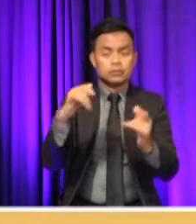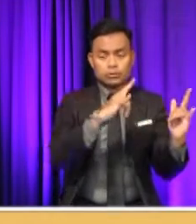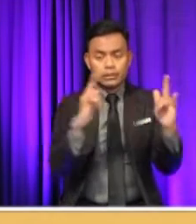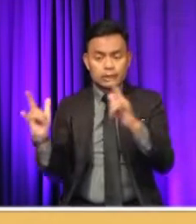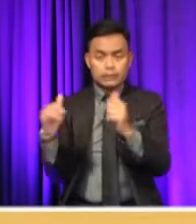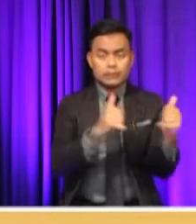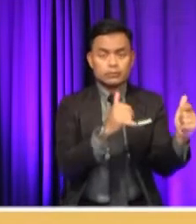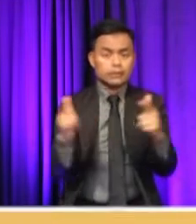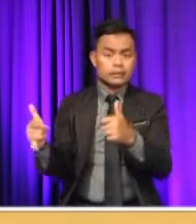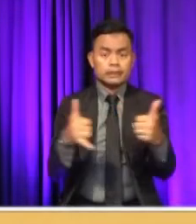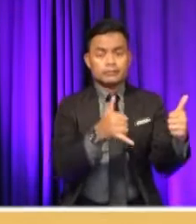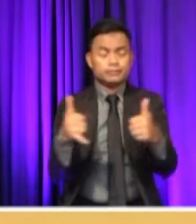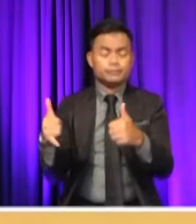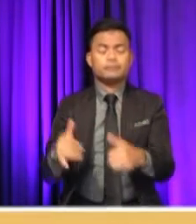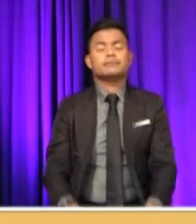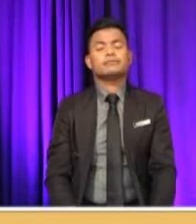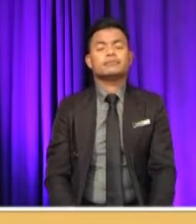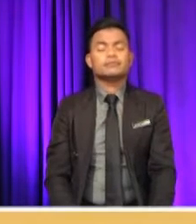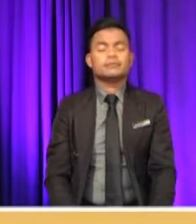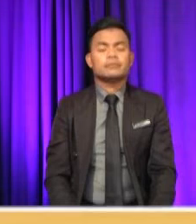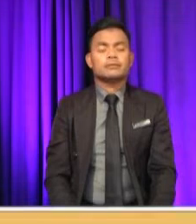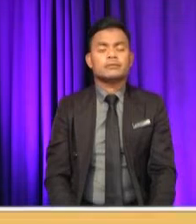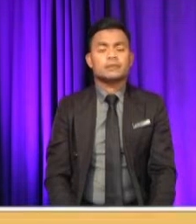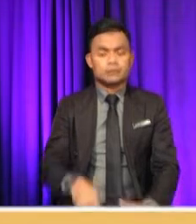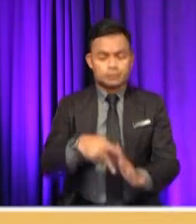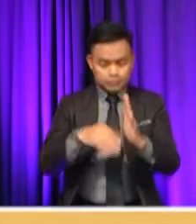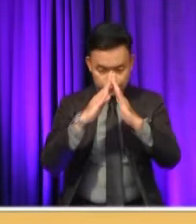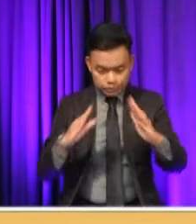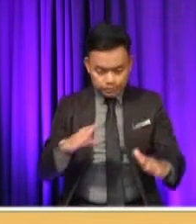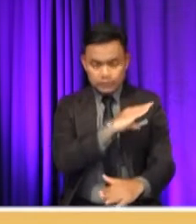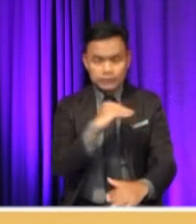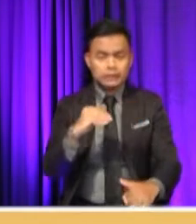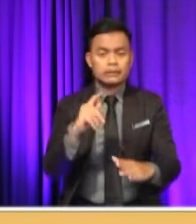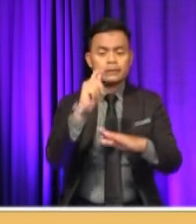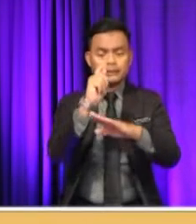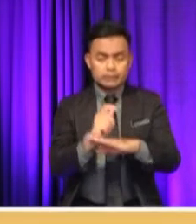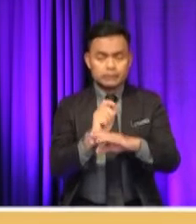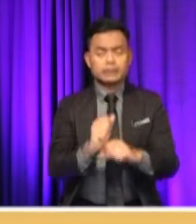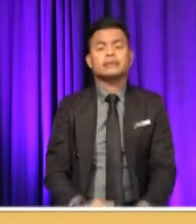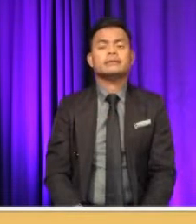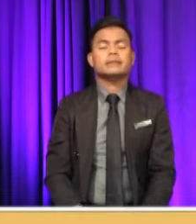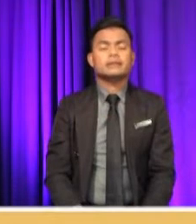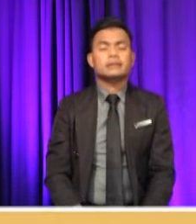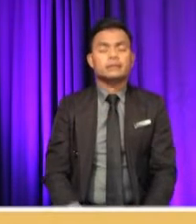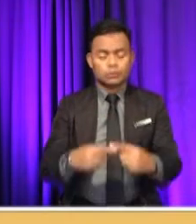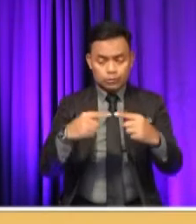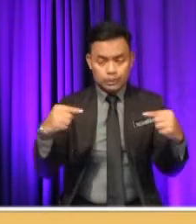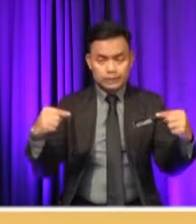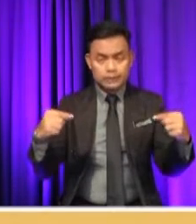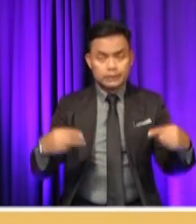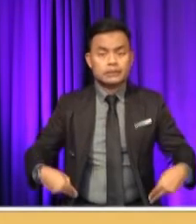tentang perumah dan dia punya terminal. Dan tentang wire, kita belajar tentang wire hidup, wire neutral dan